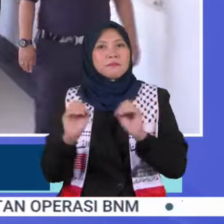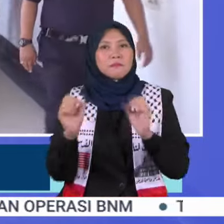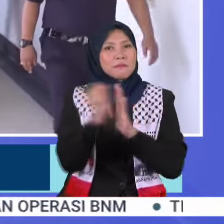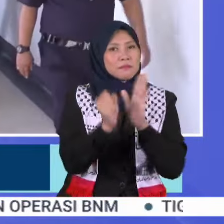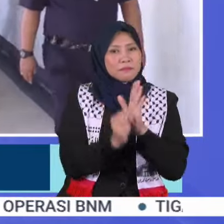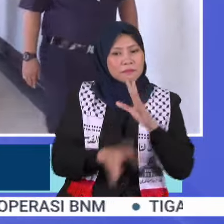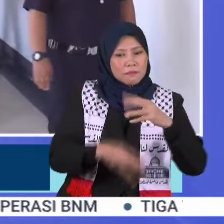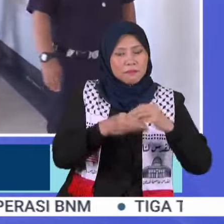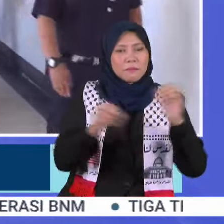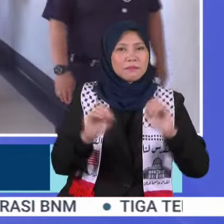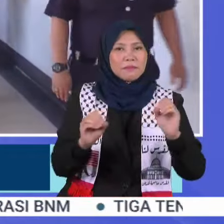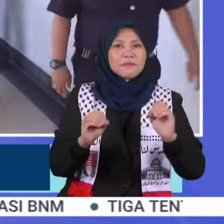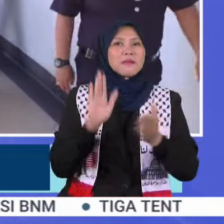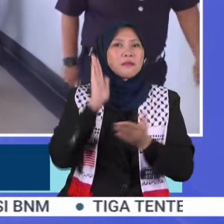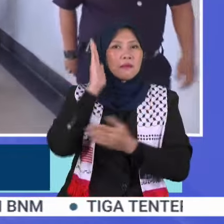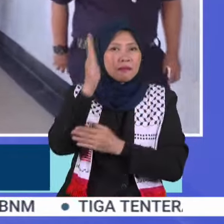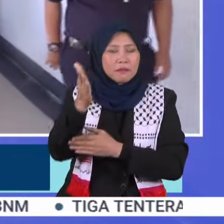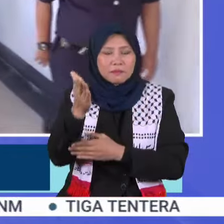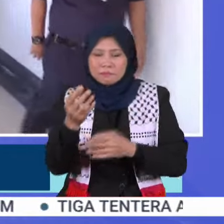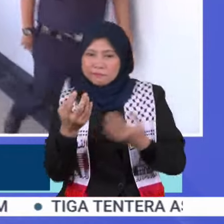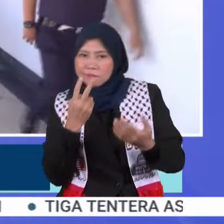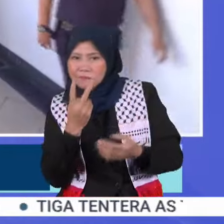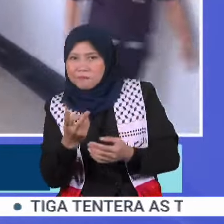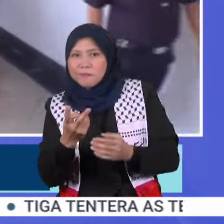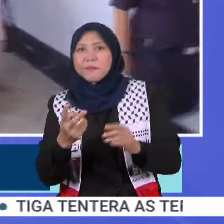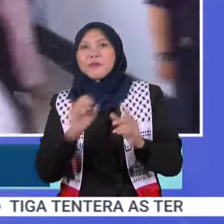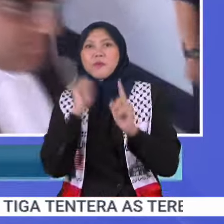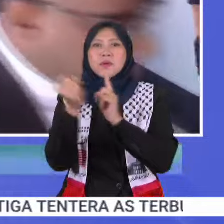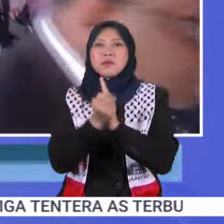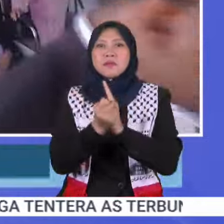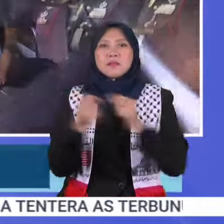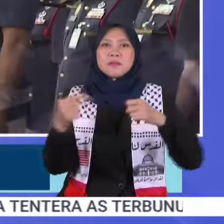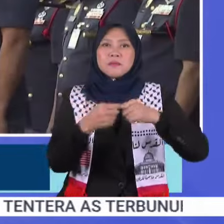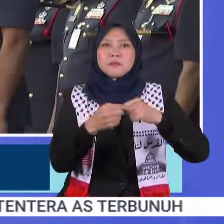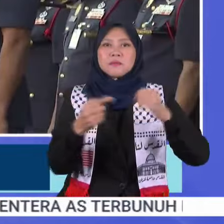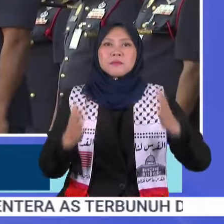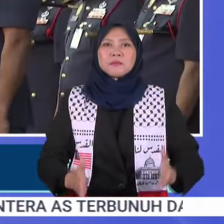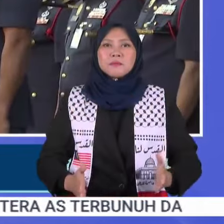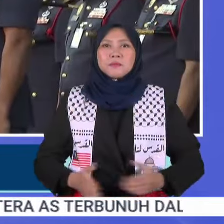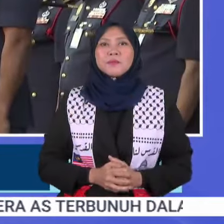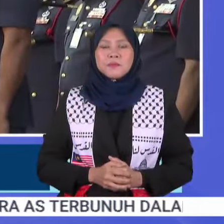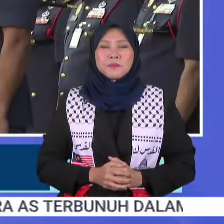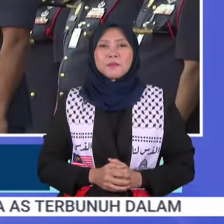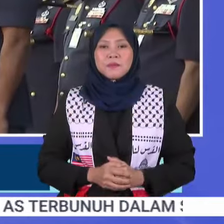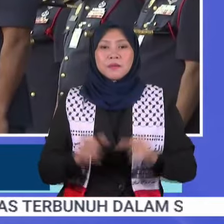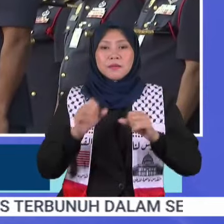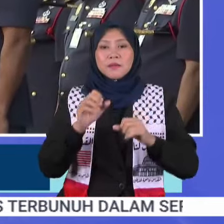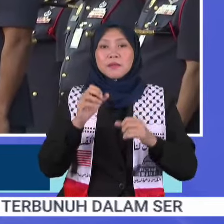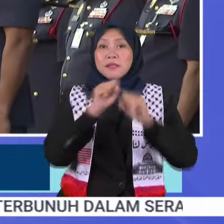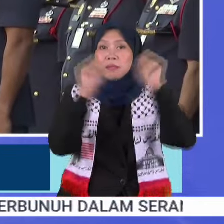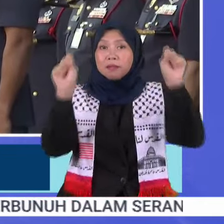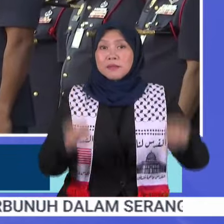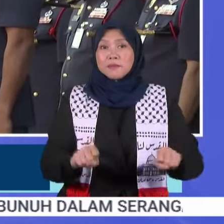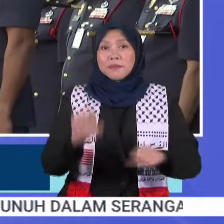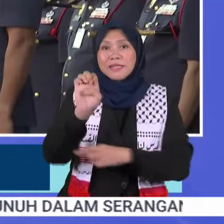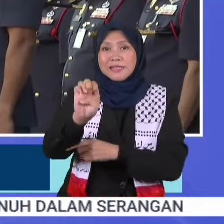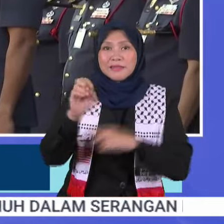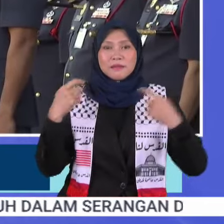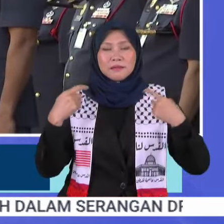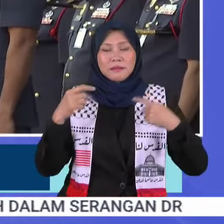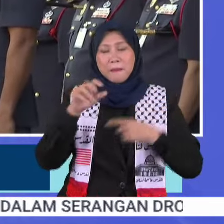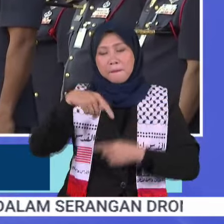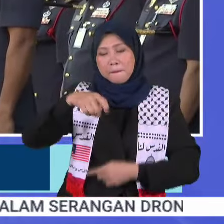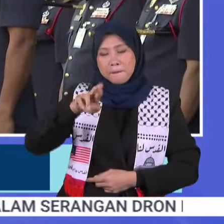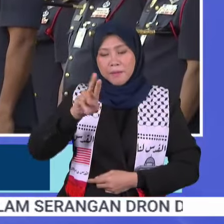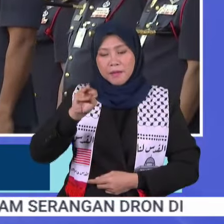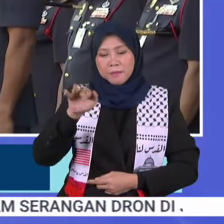tambahan dengan mempertimbangkan keadaan tertuduh. Sistem e-premis dilancarkan Jabatan Bomba dan